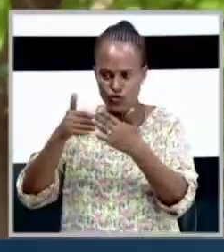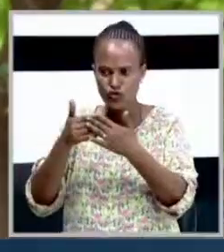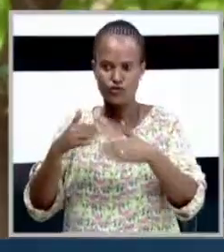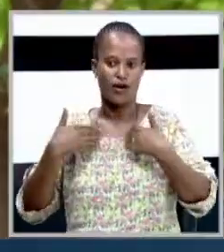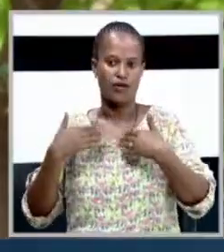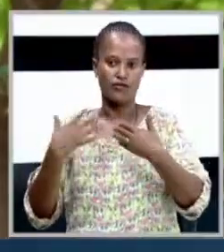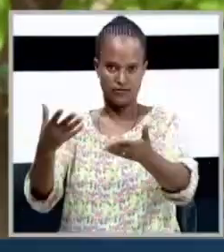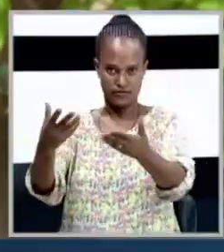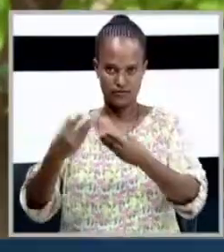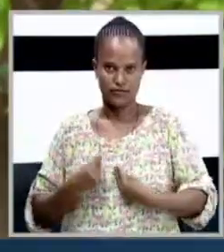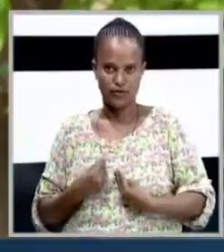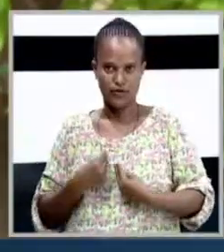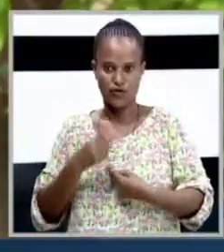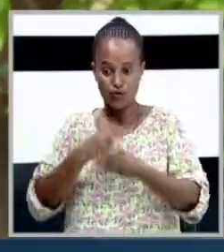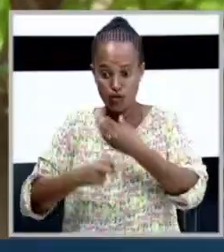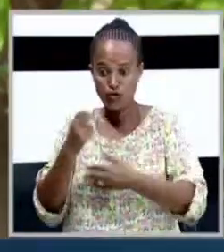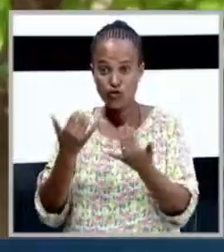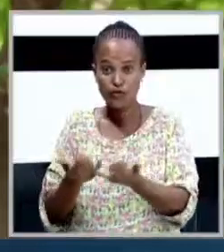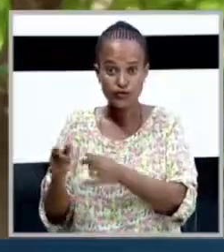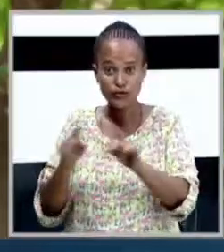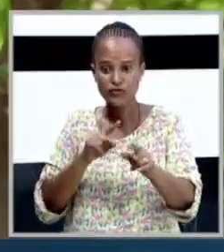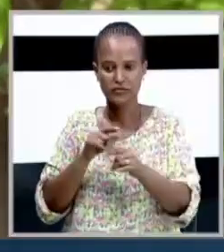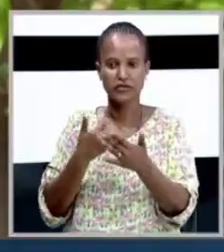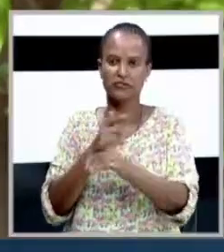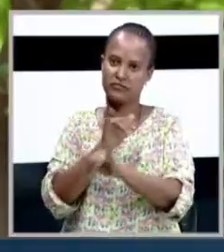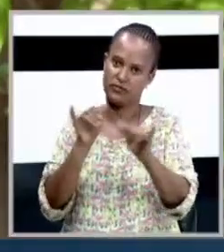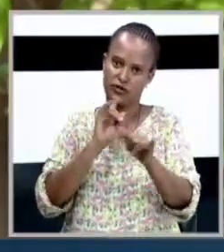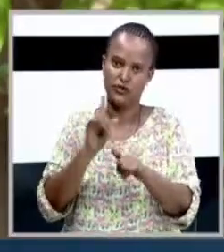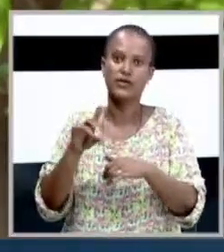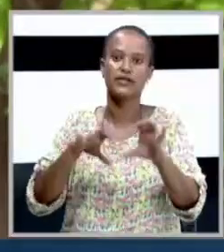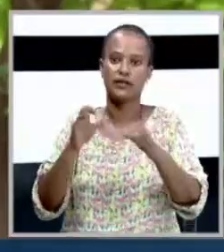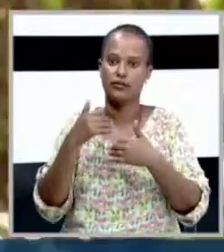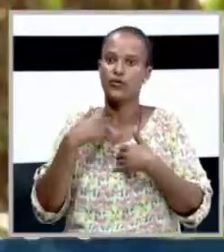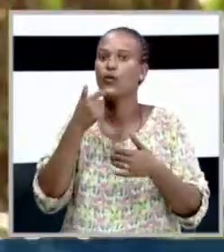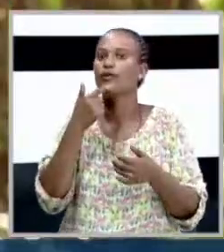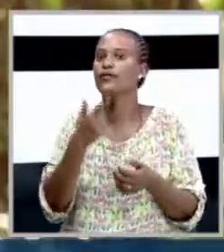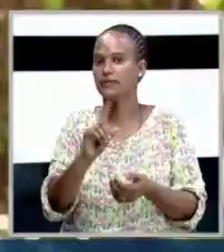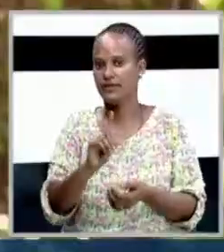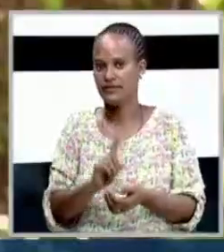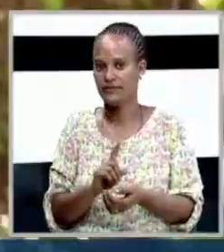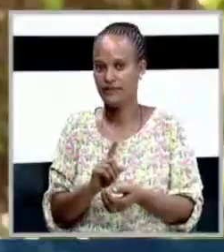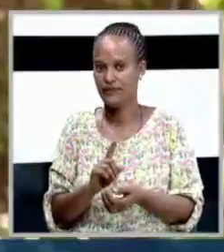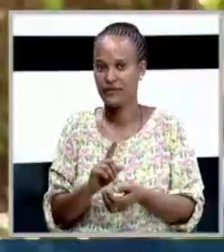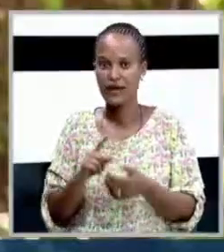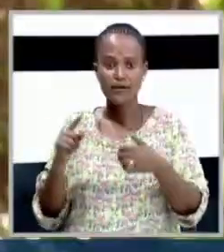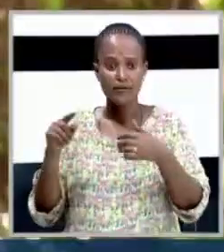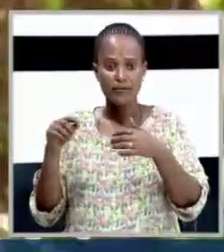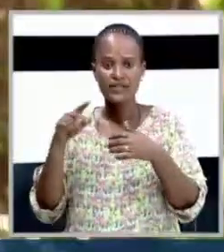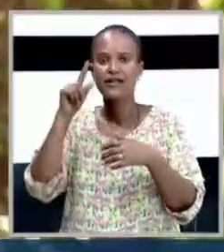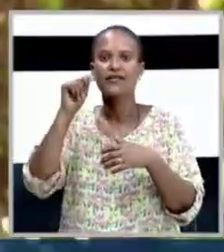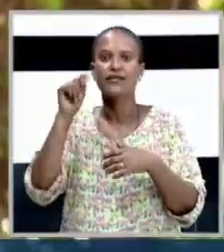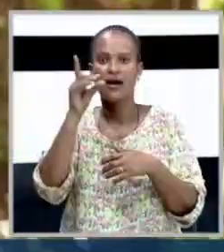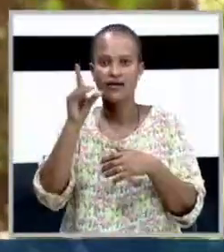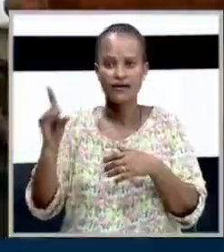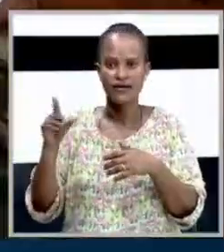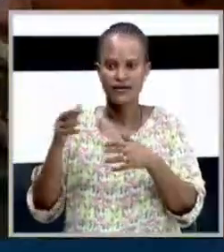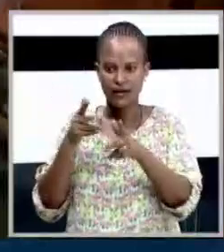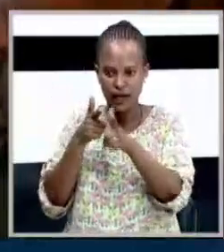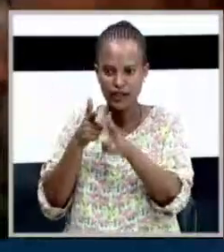ብሓጐስ ይቕበሎ ወለዶሎም እውን ከምኡ እዩ ዝገብር ዘሎ ትብል። ምስ ታንክስ ከላሽን ሒዙ